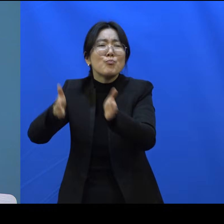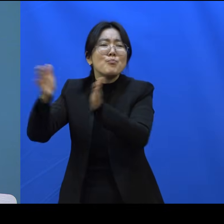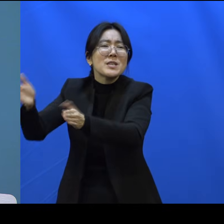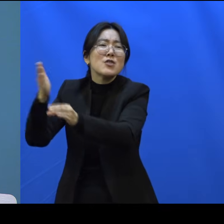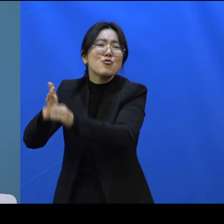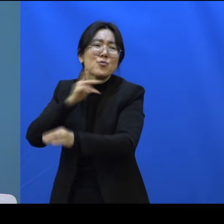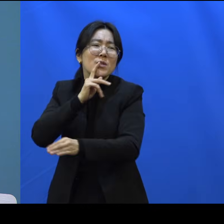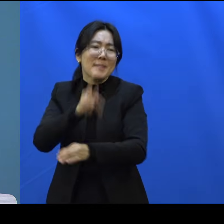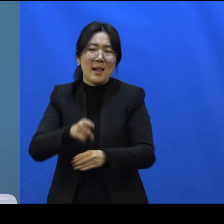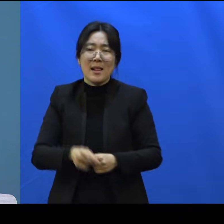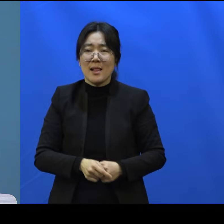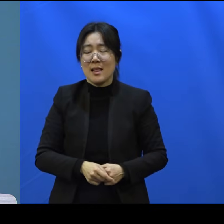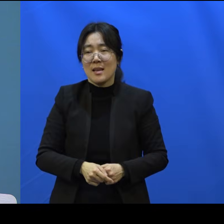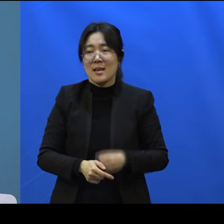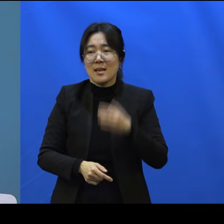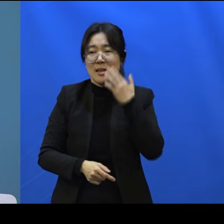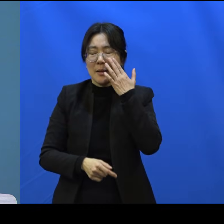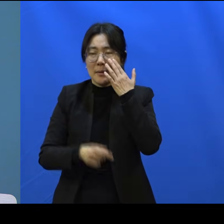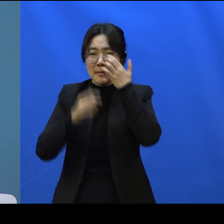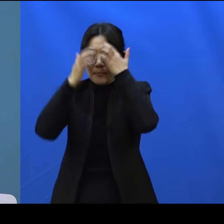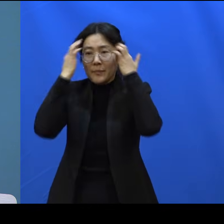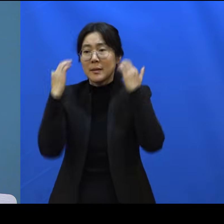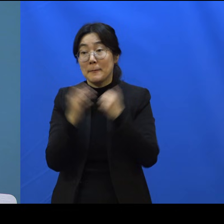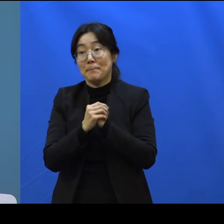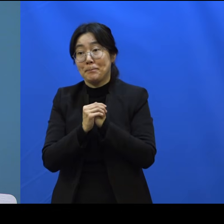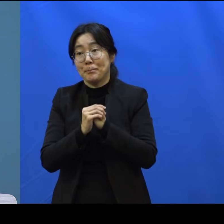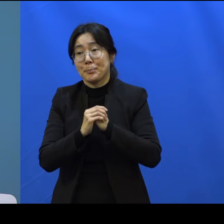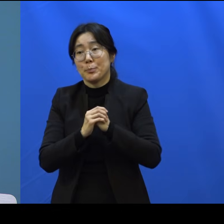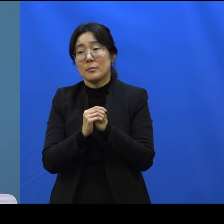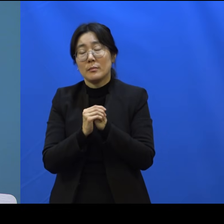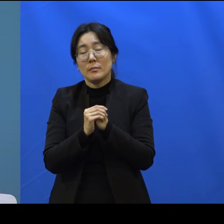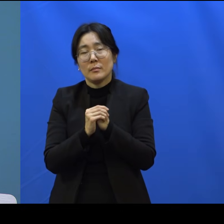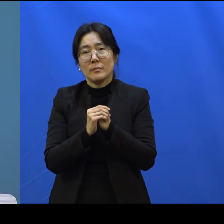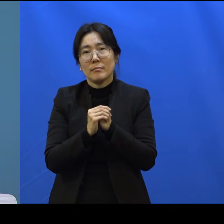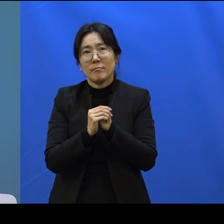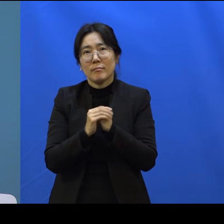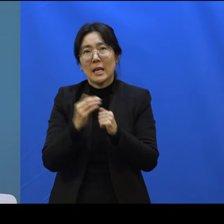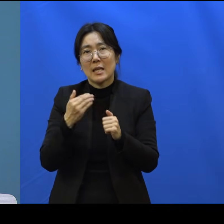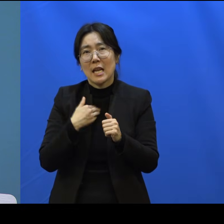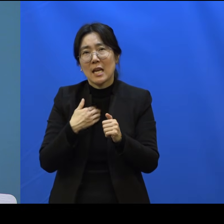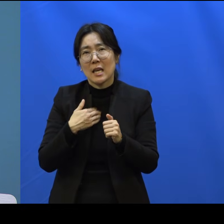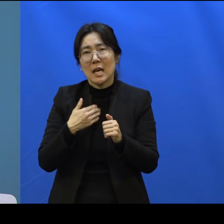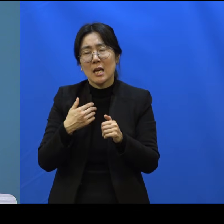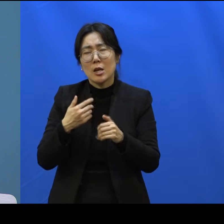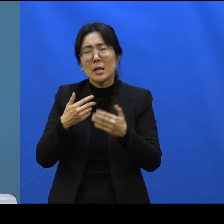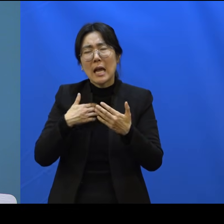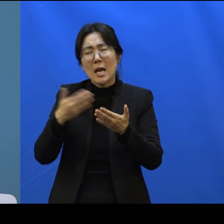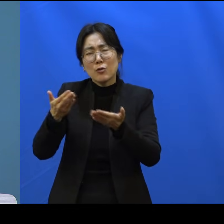우리는 그로 인해 하나님을 전적으로 의지하게 합니다.